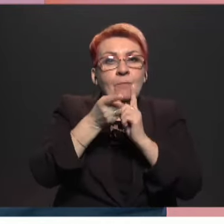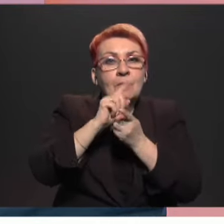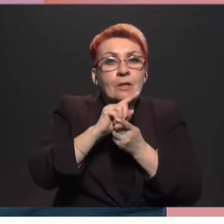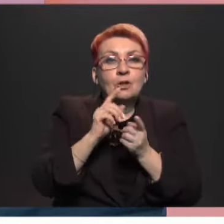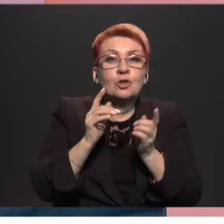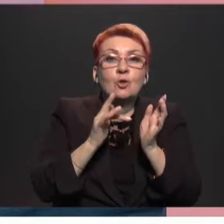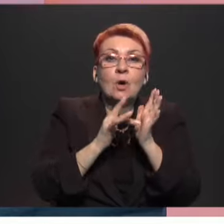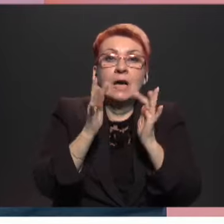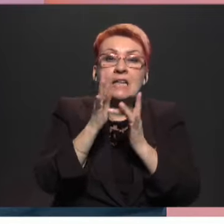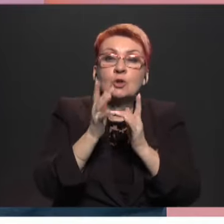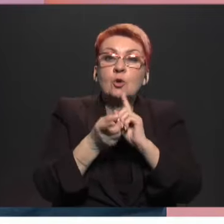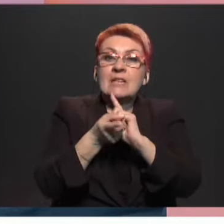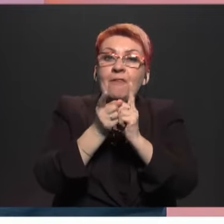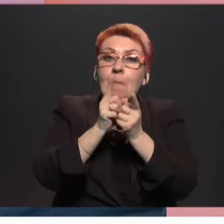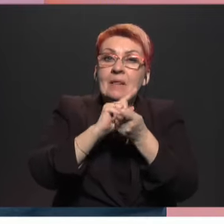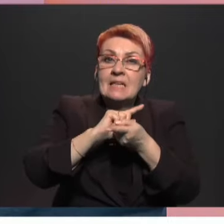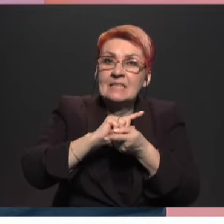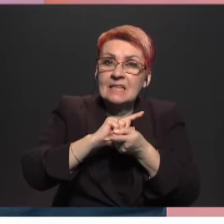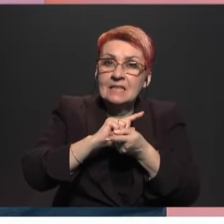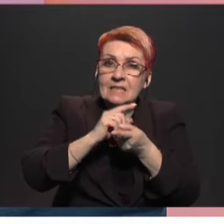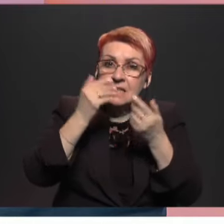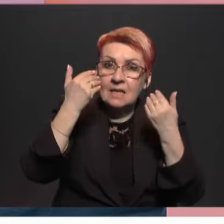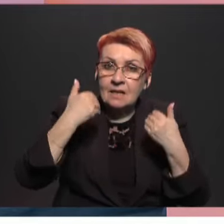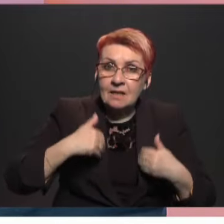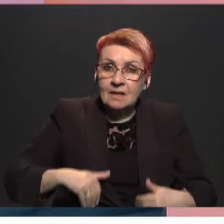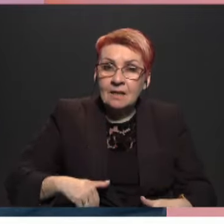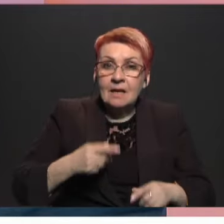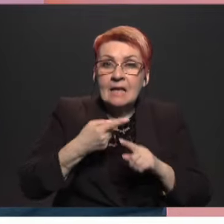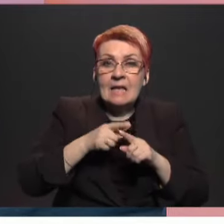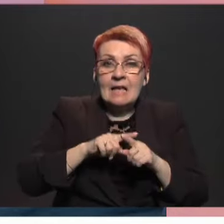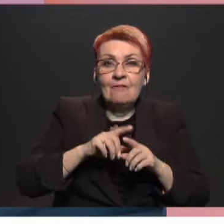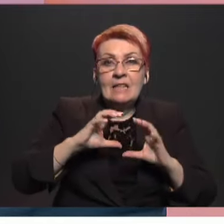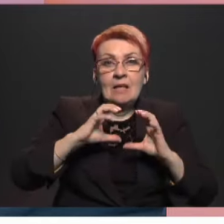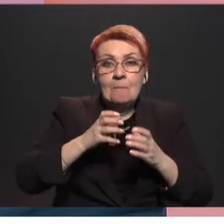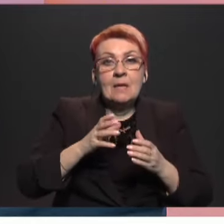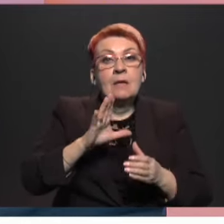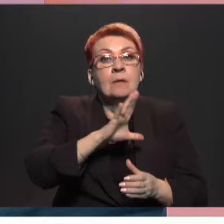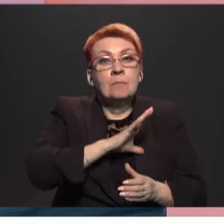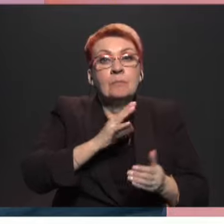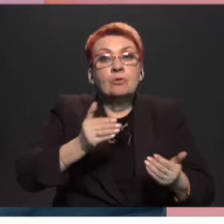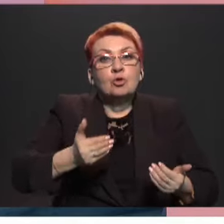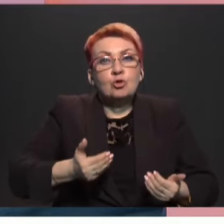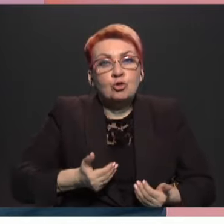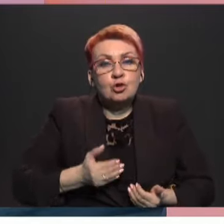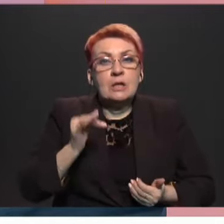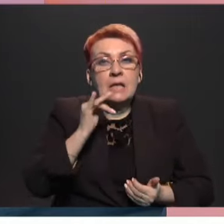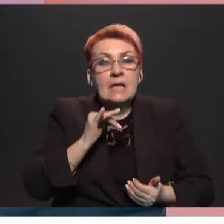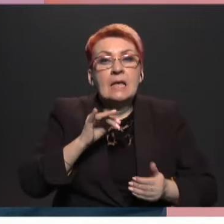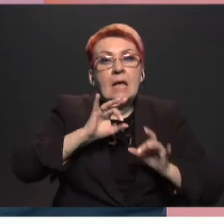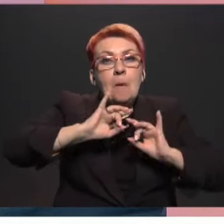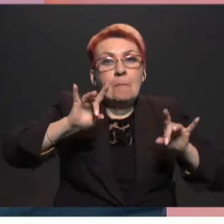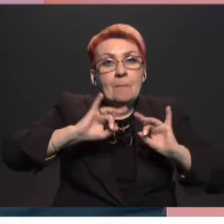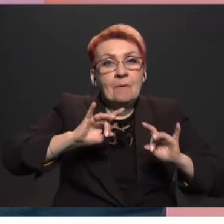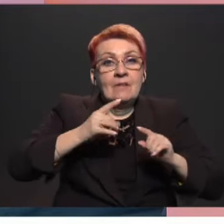Христос воплотился и что Он в этом мире жил и проповедовал. Сам Бог –